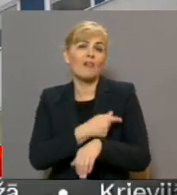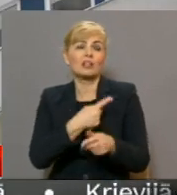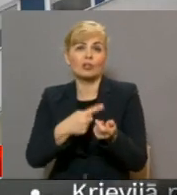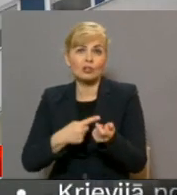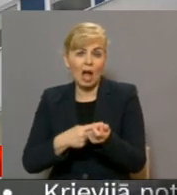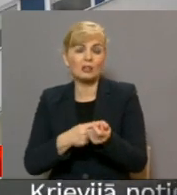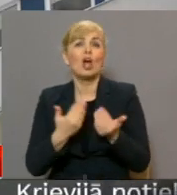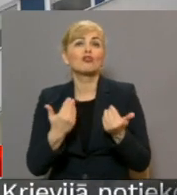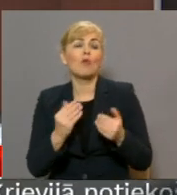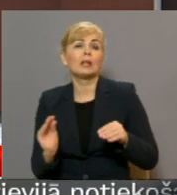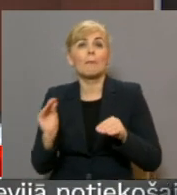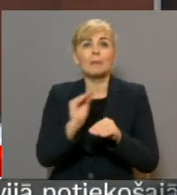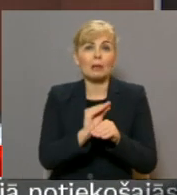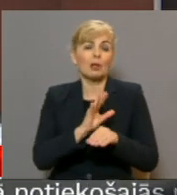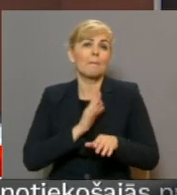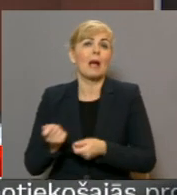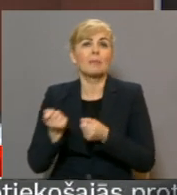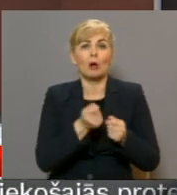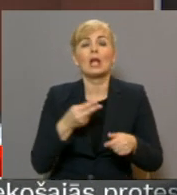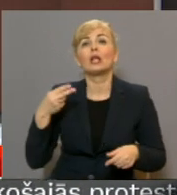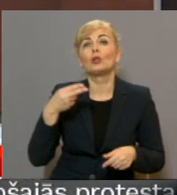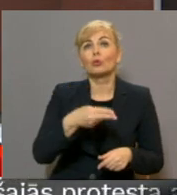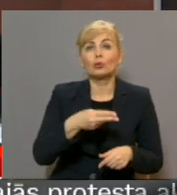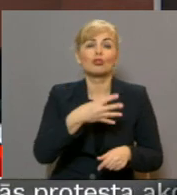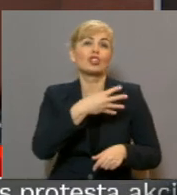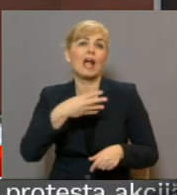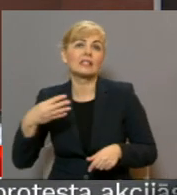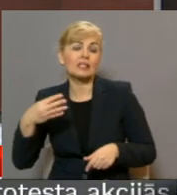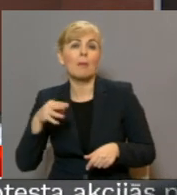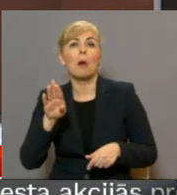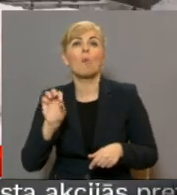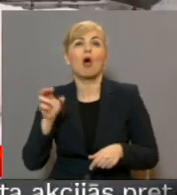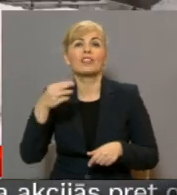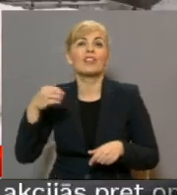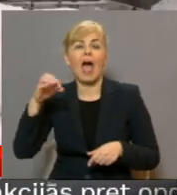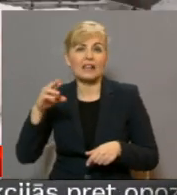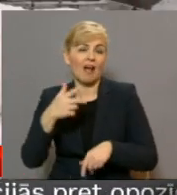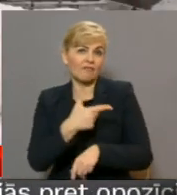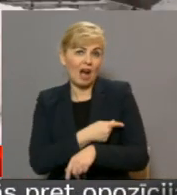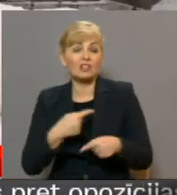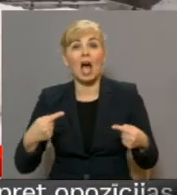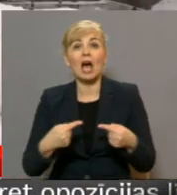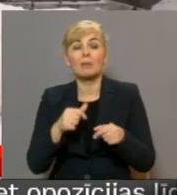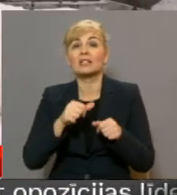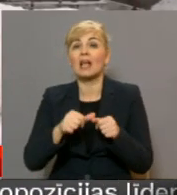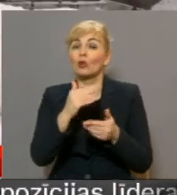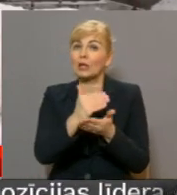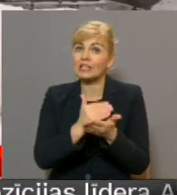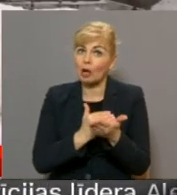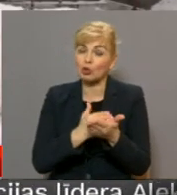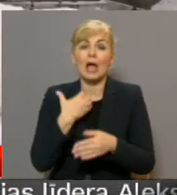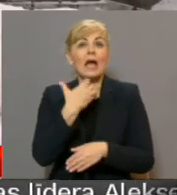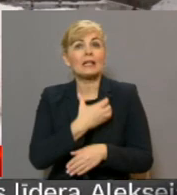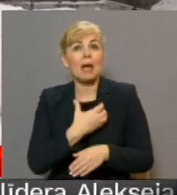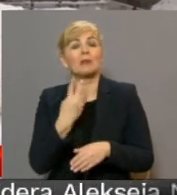nedaudz papildināts, jo tika piegādātas 2400 vakcīnas Moderna devas. Atbilstoši zāļu instrukcijai nepieciešamas